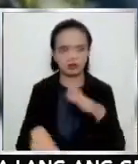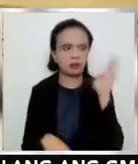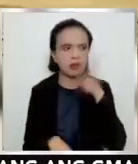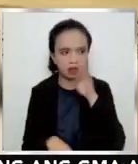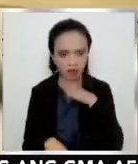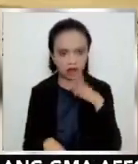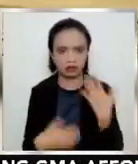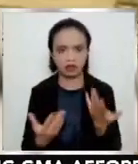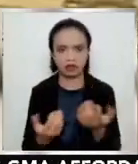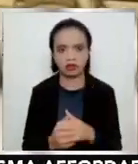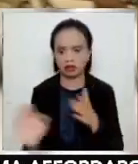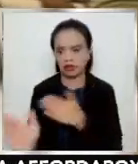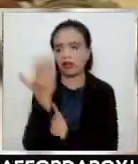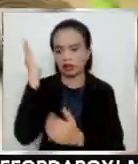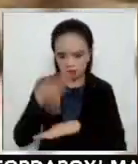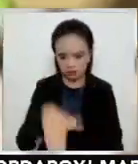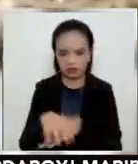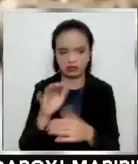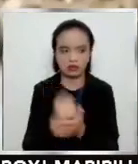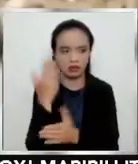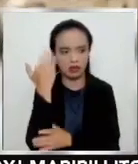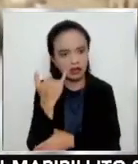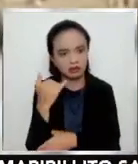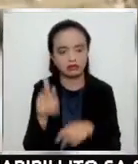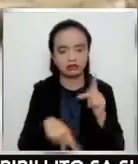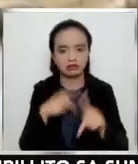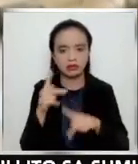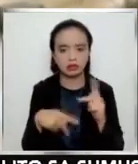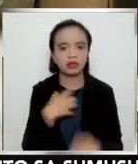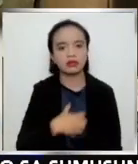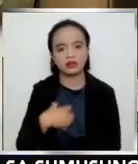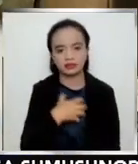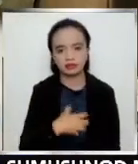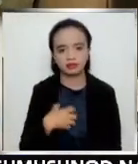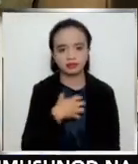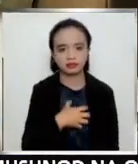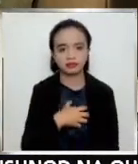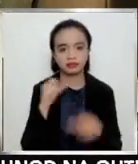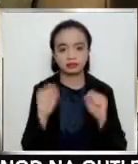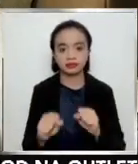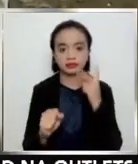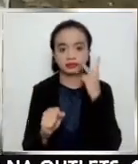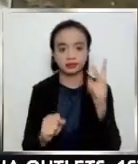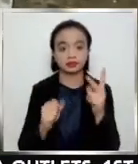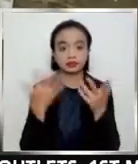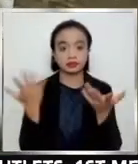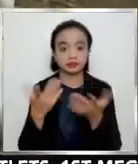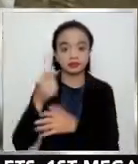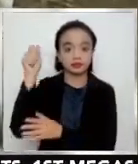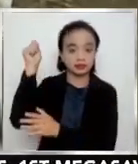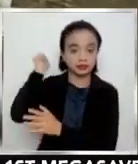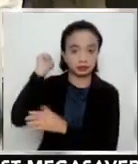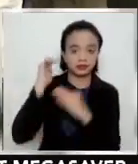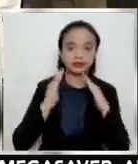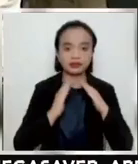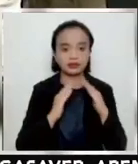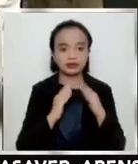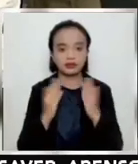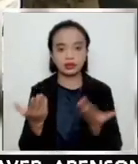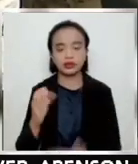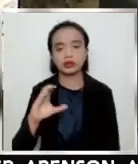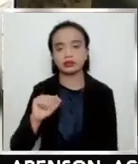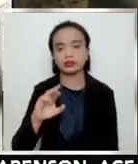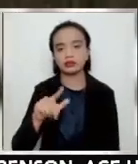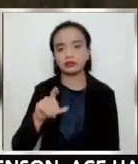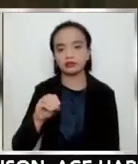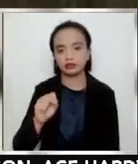Araw-gabi, kaya ang tao, maalsa na. Ito ang matatanaw sa likod bahay ng mga residente sa Carlos Compound sa MH